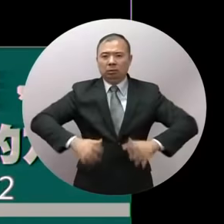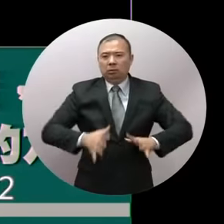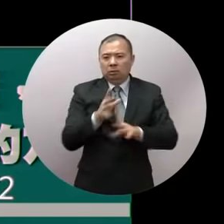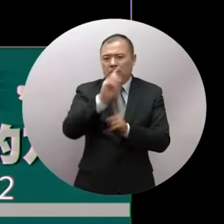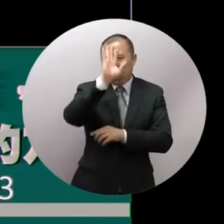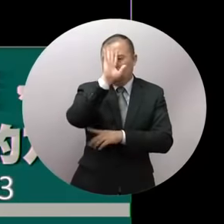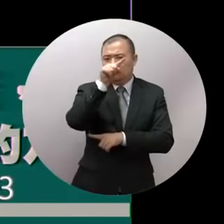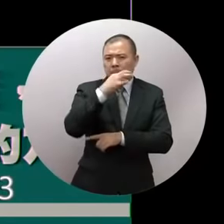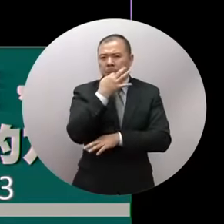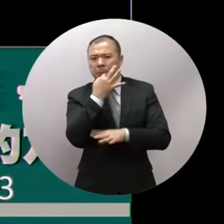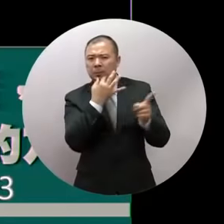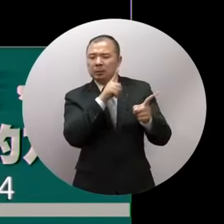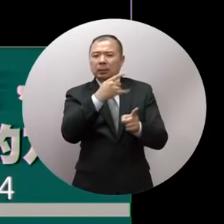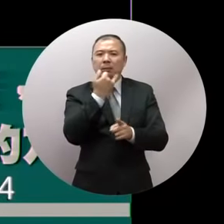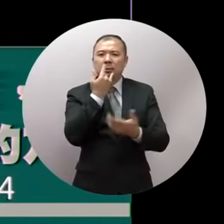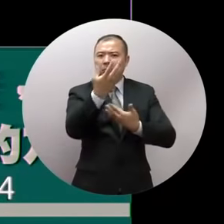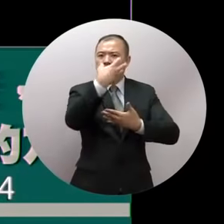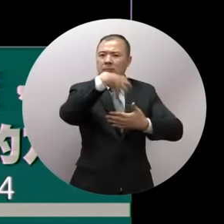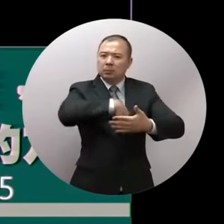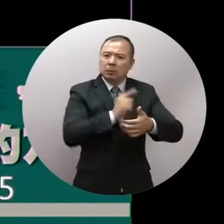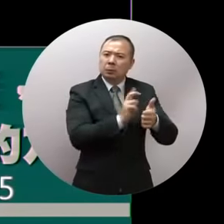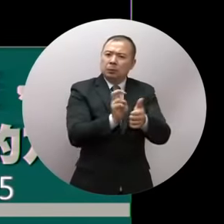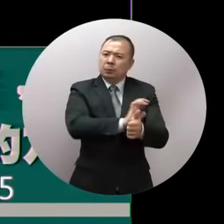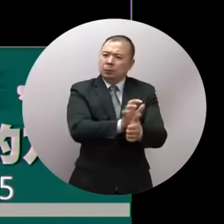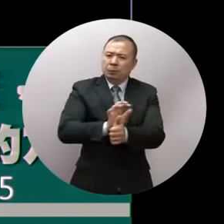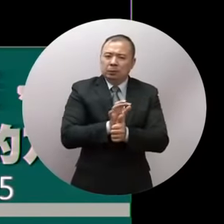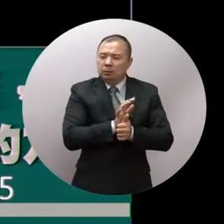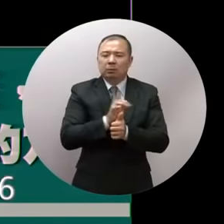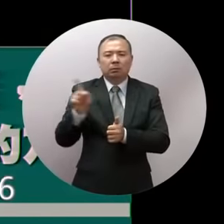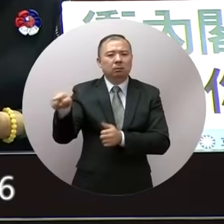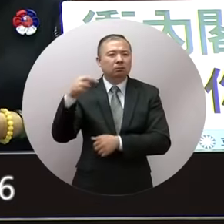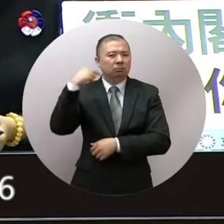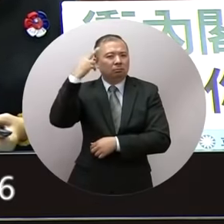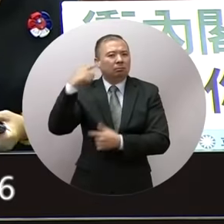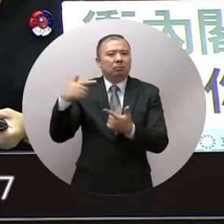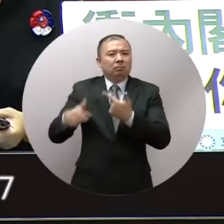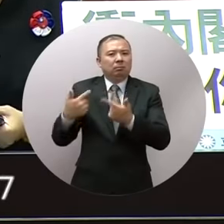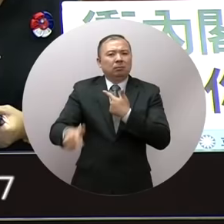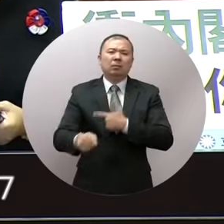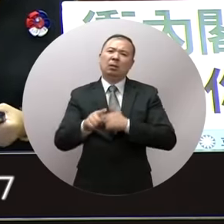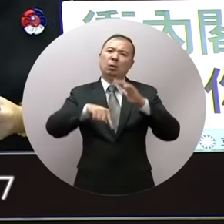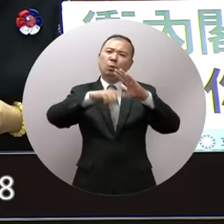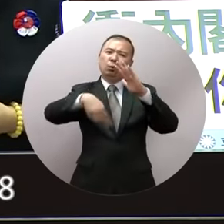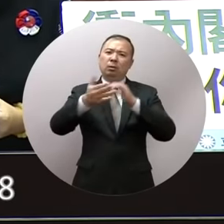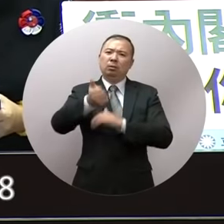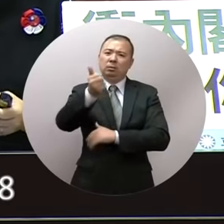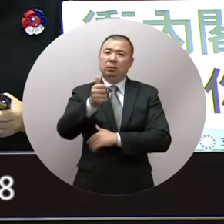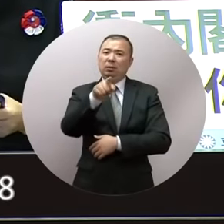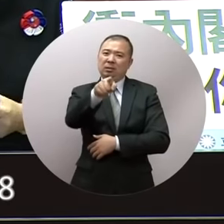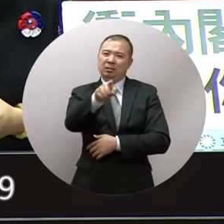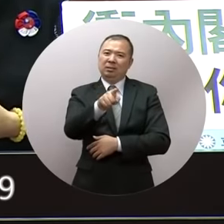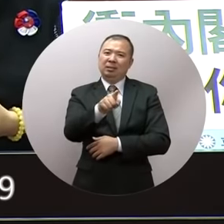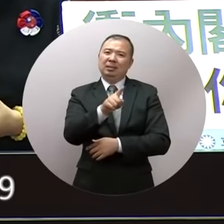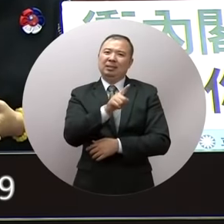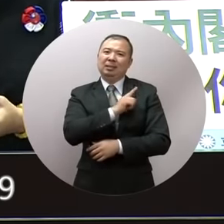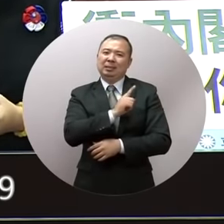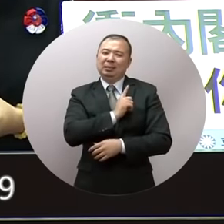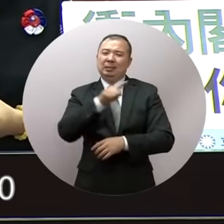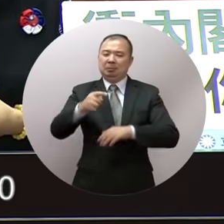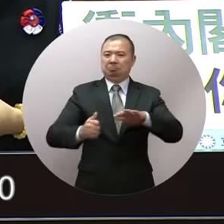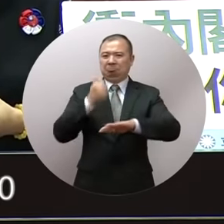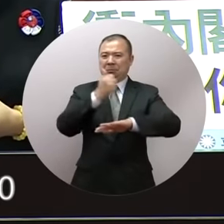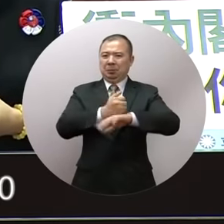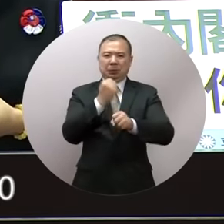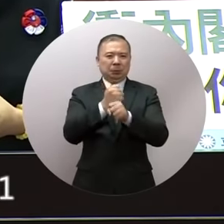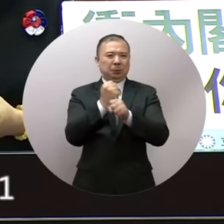安网的服务范围，也不宜啊。Indeed。因为你当过这么久的这个院长，